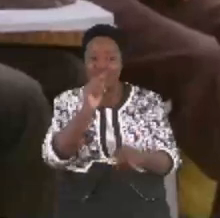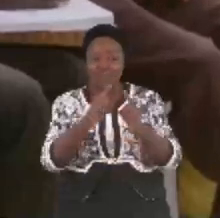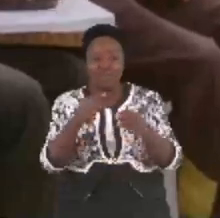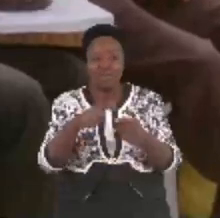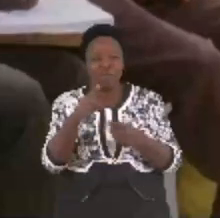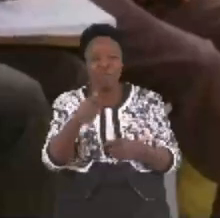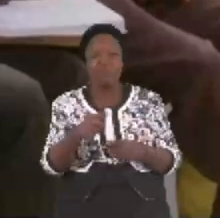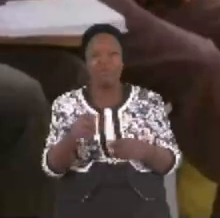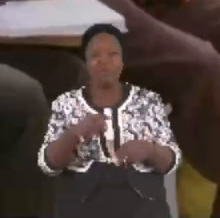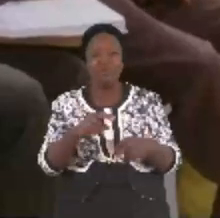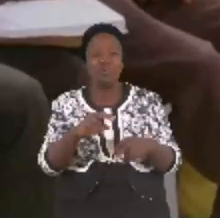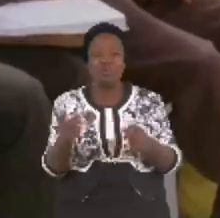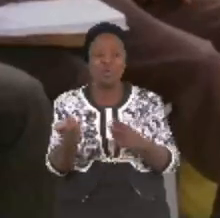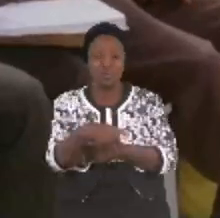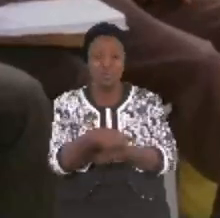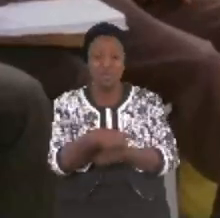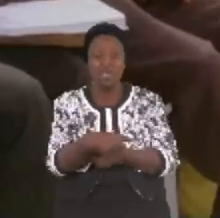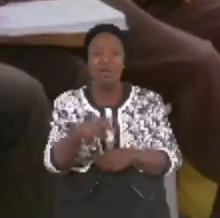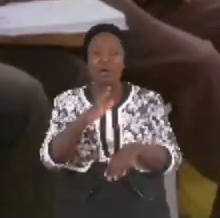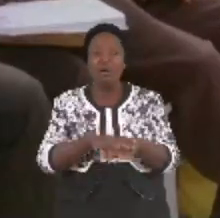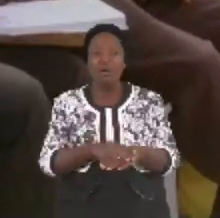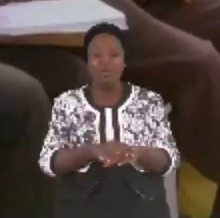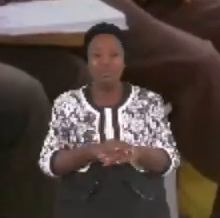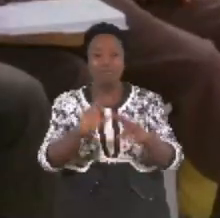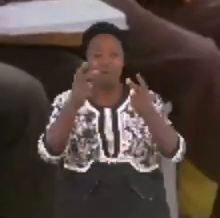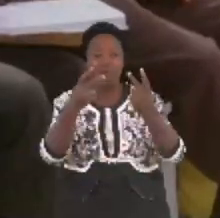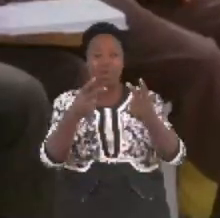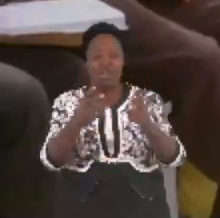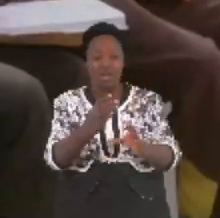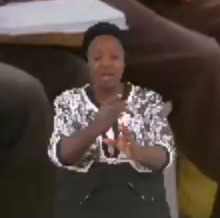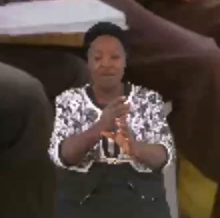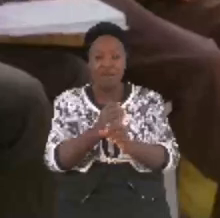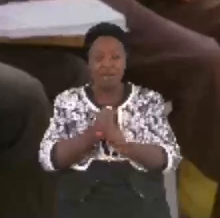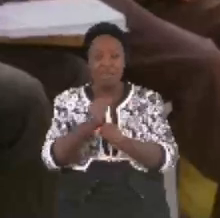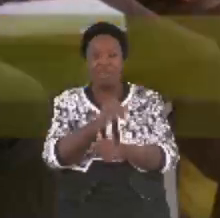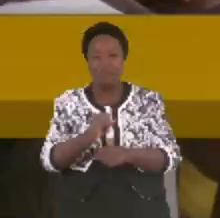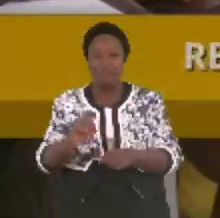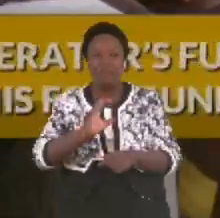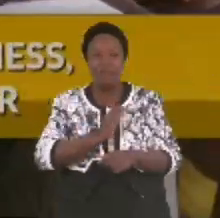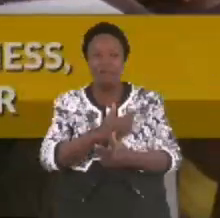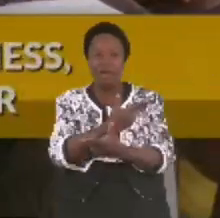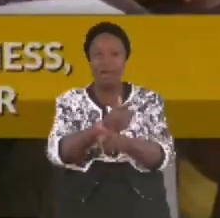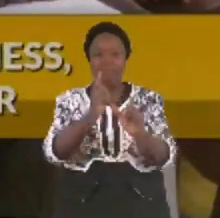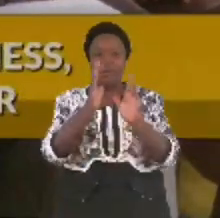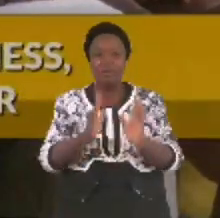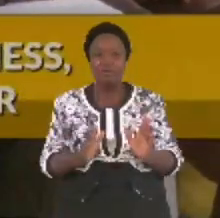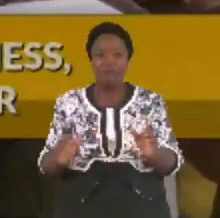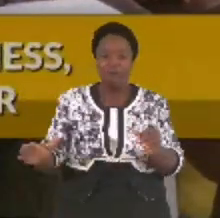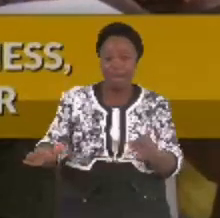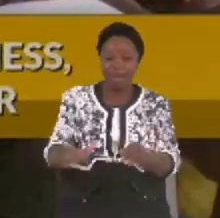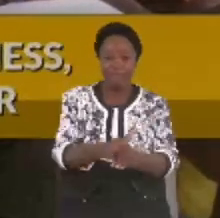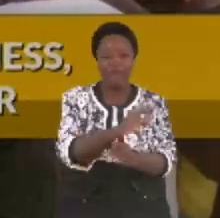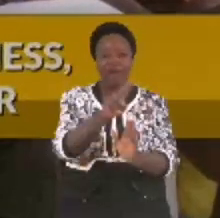ce jour du message intitulé « Recevoir la plénitude de notre libérateur ». En tant